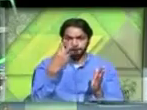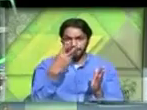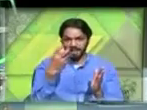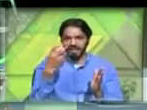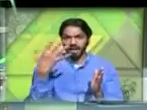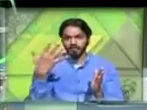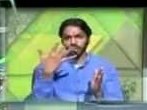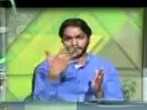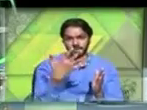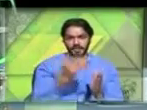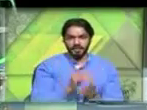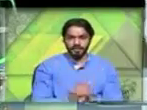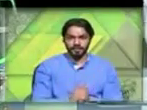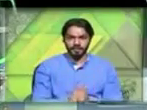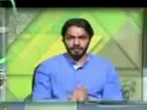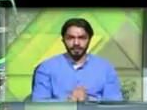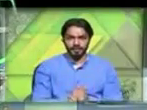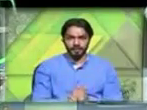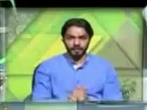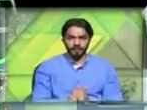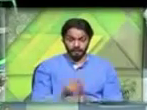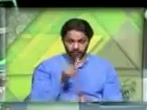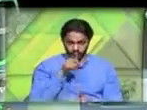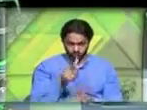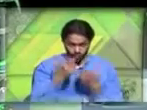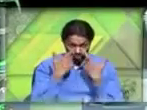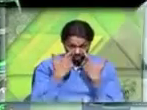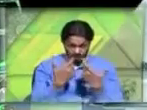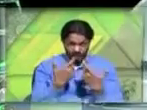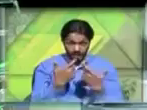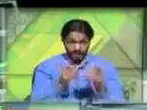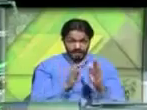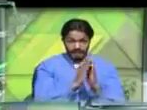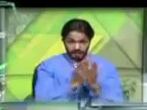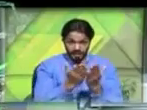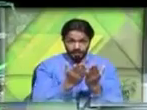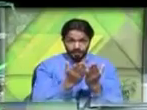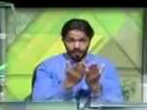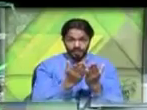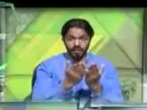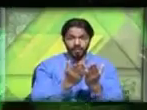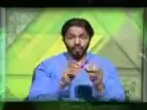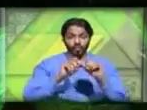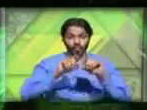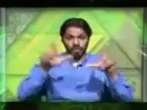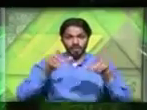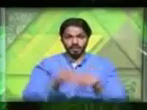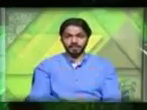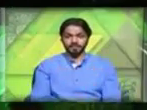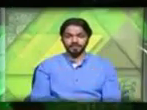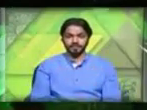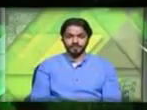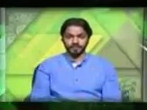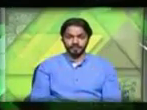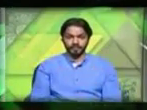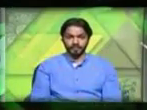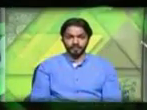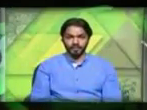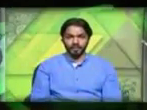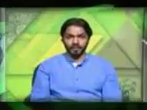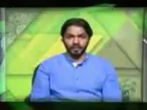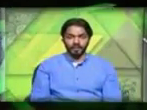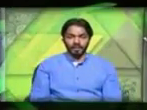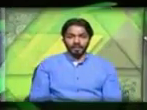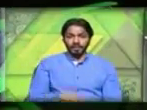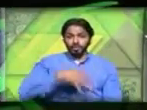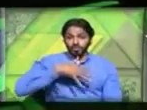رشاد سالم طبعة مؤسسة قرطبة. نعم. لأن قد تختلف طبعة. بيقول إيه بقى؟ يا الله.